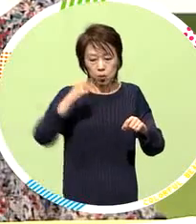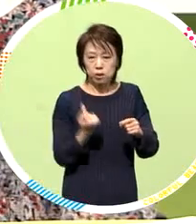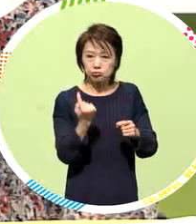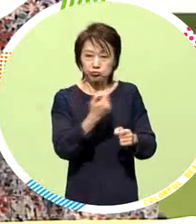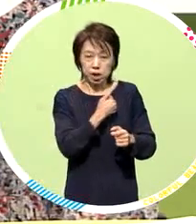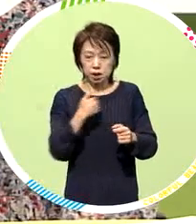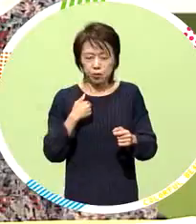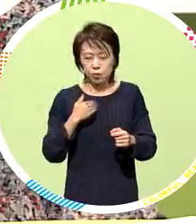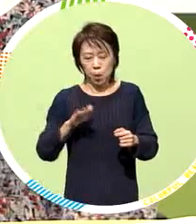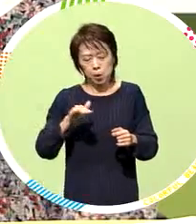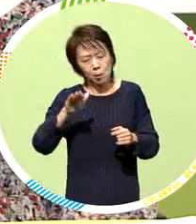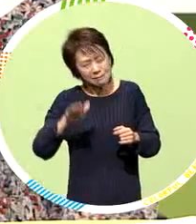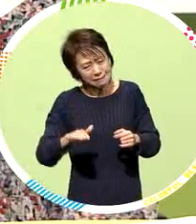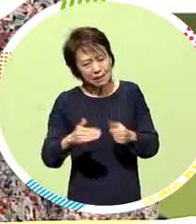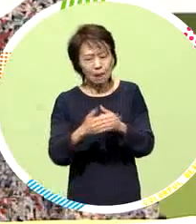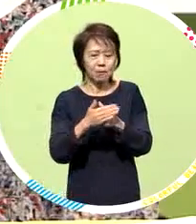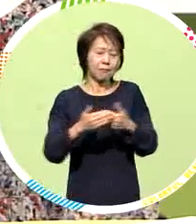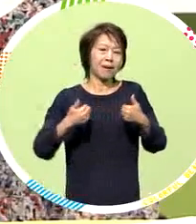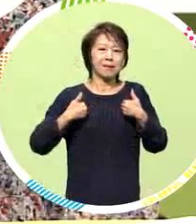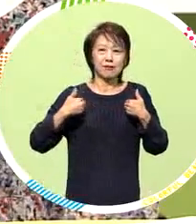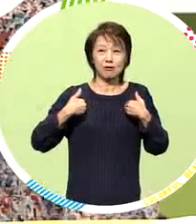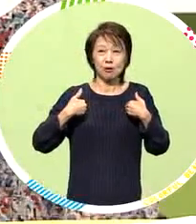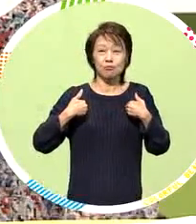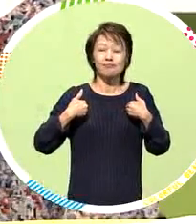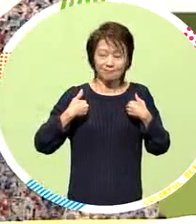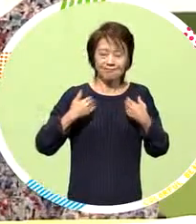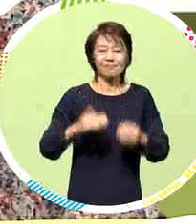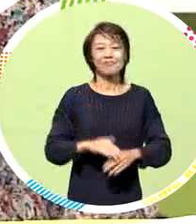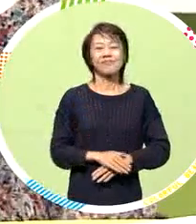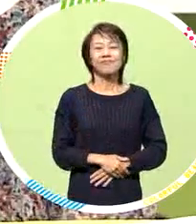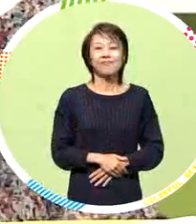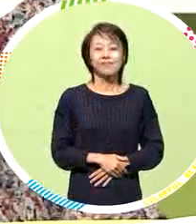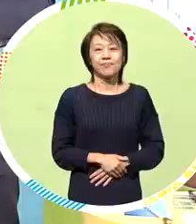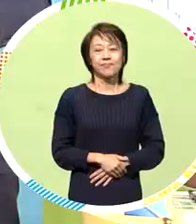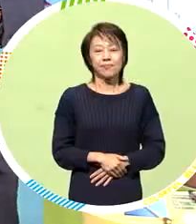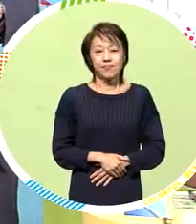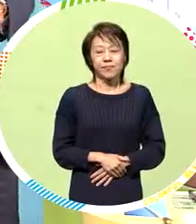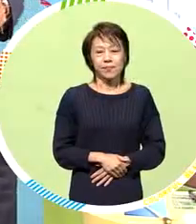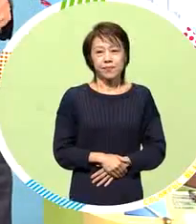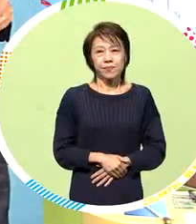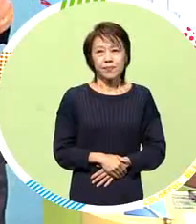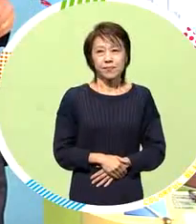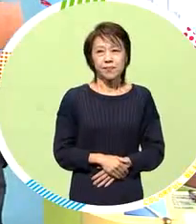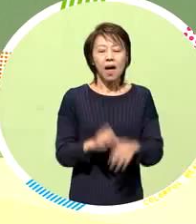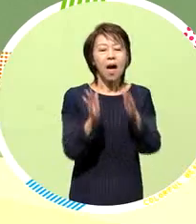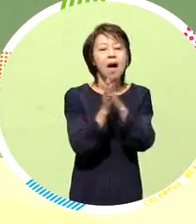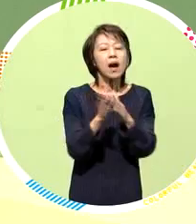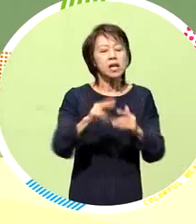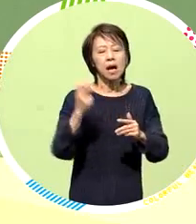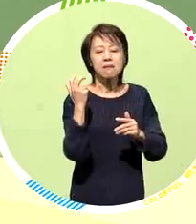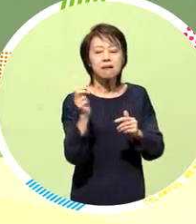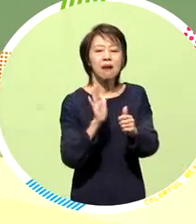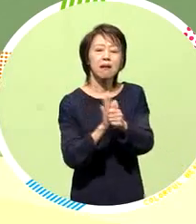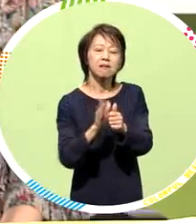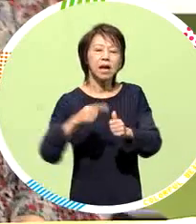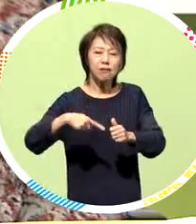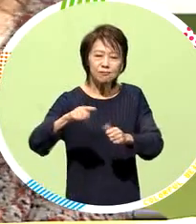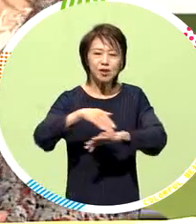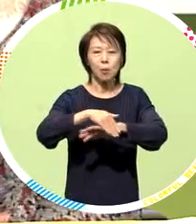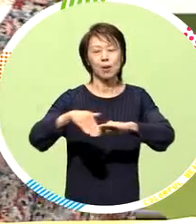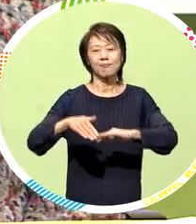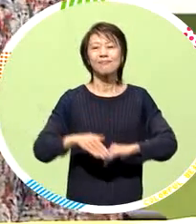よねやっぱりそういう力があっての今ここに立たせていただいてるんだよねから差し返されていきますはい